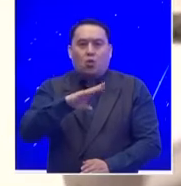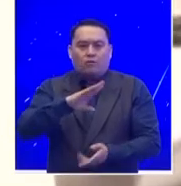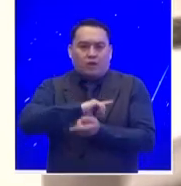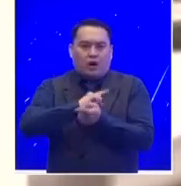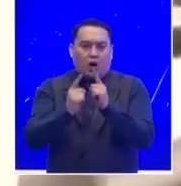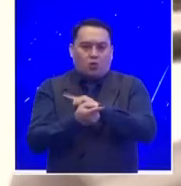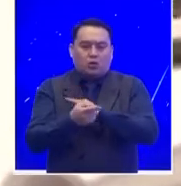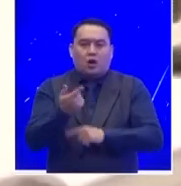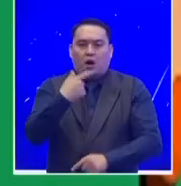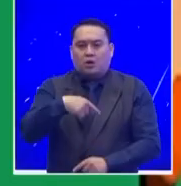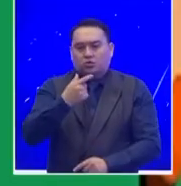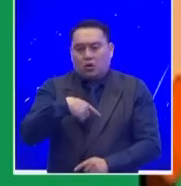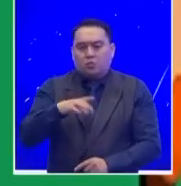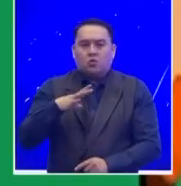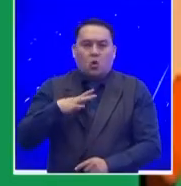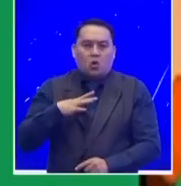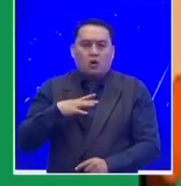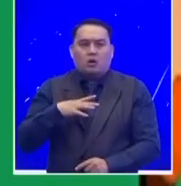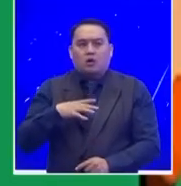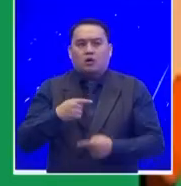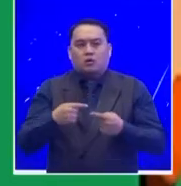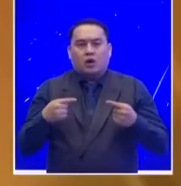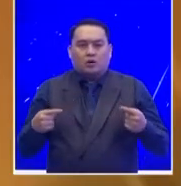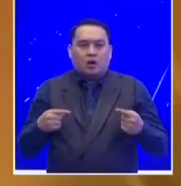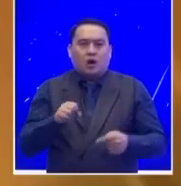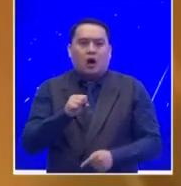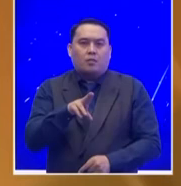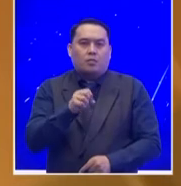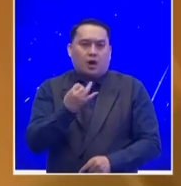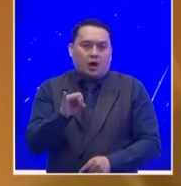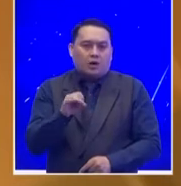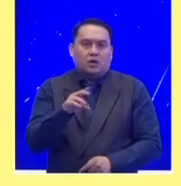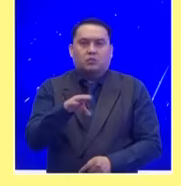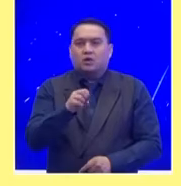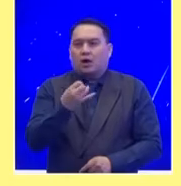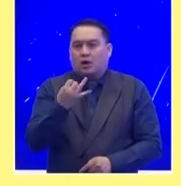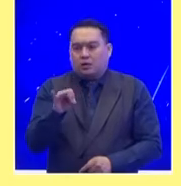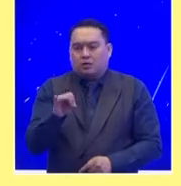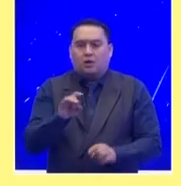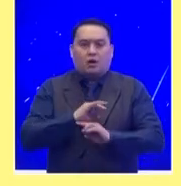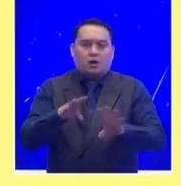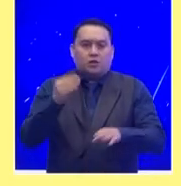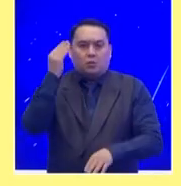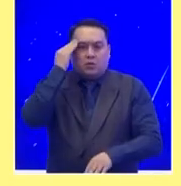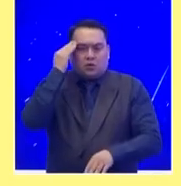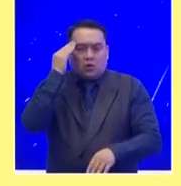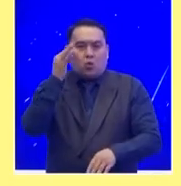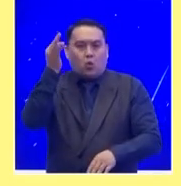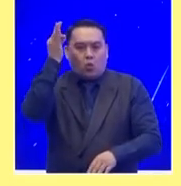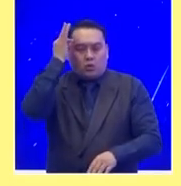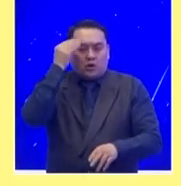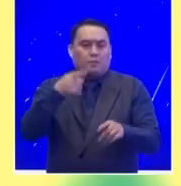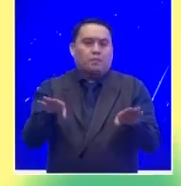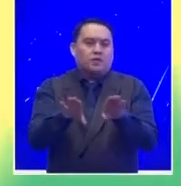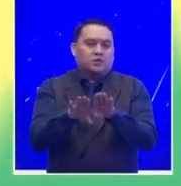өзінше аударды. Мәселен, ақынның Қарға мен Түлкісін Ыбырай да, Абай да тәржімалаған. Екі автор мысалының мазмұны мен айтар ойы да бір.